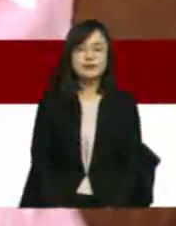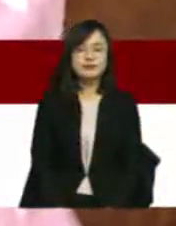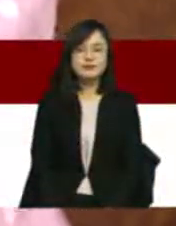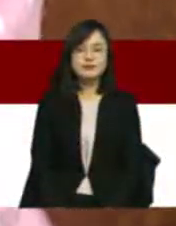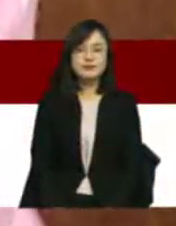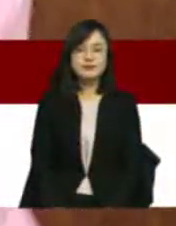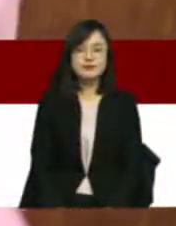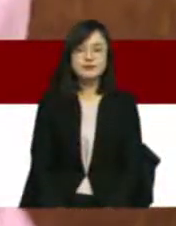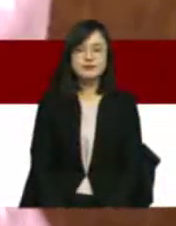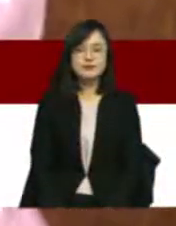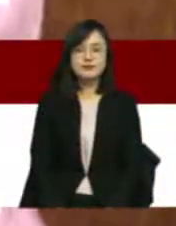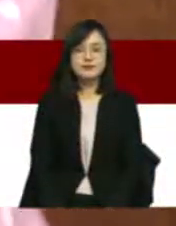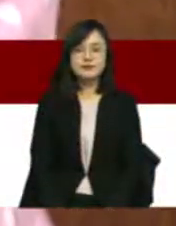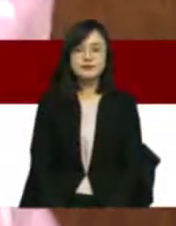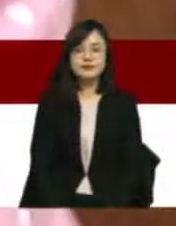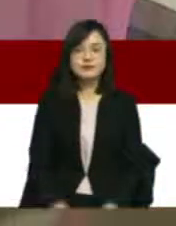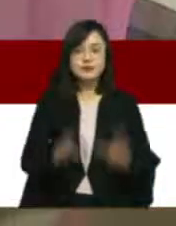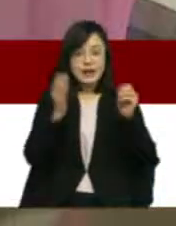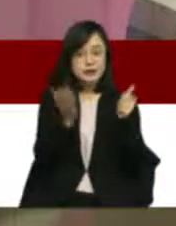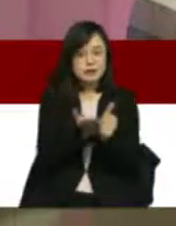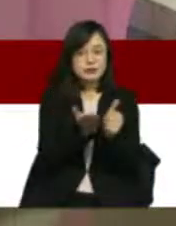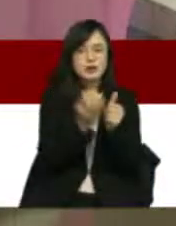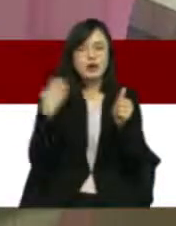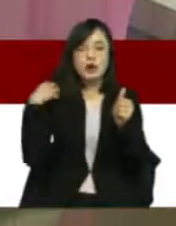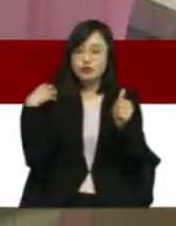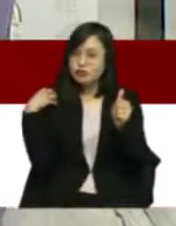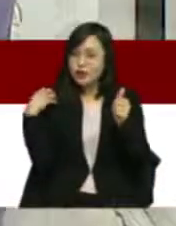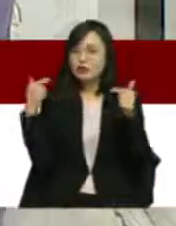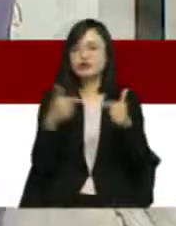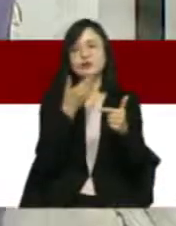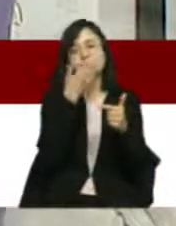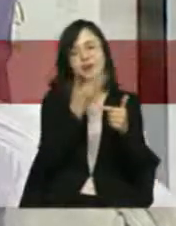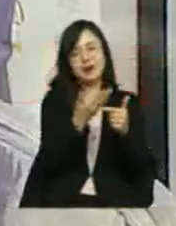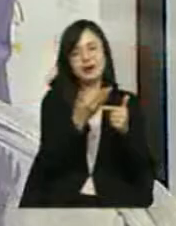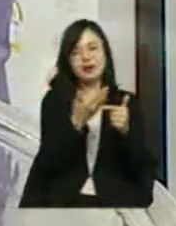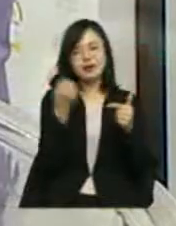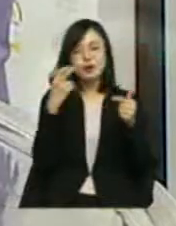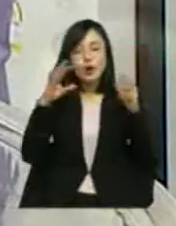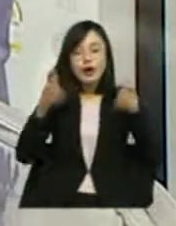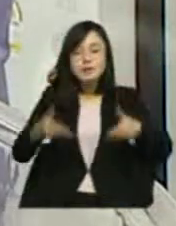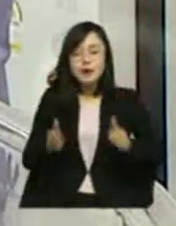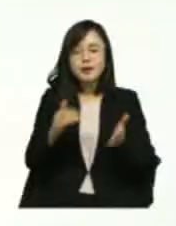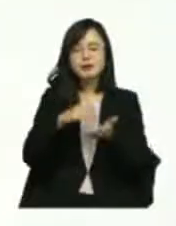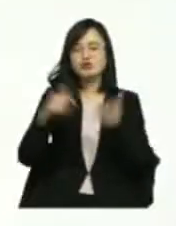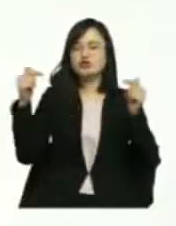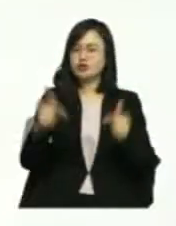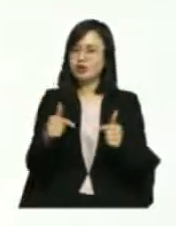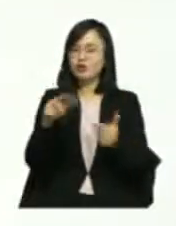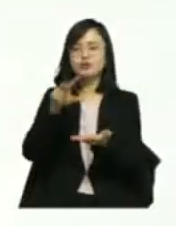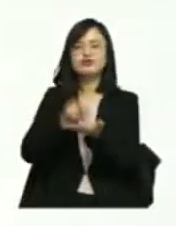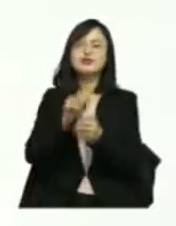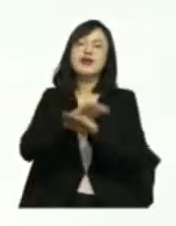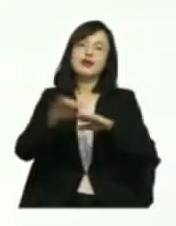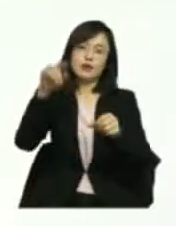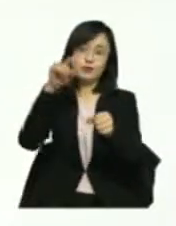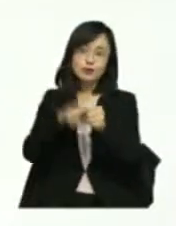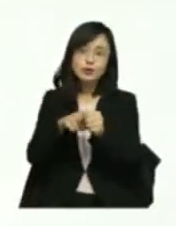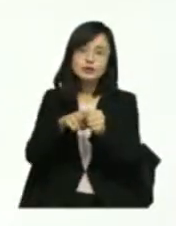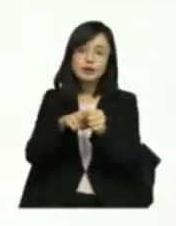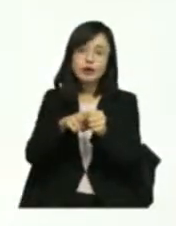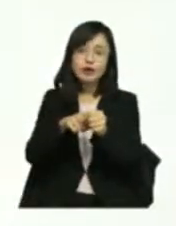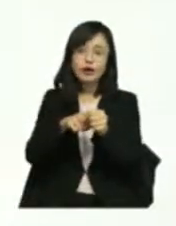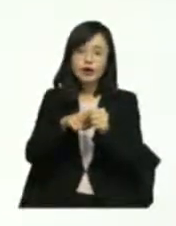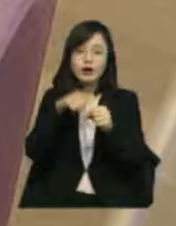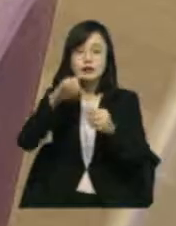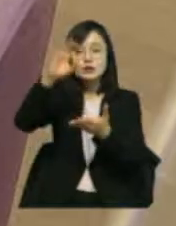제도라고 판단했습니다. 양육비 부담과 저출산 문제가 대두되고 있는 시점에서 중위소득 150% 이하 가정을